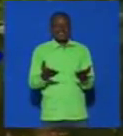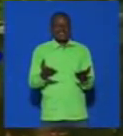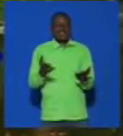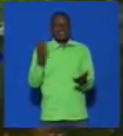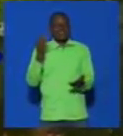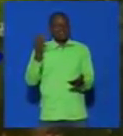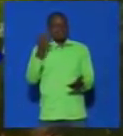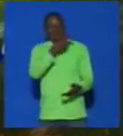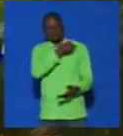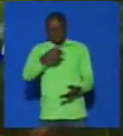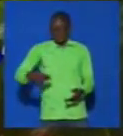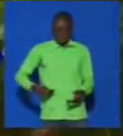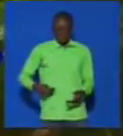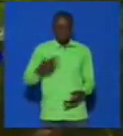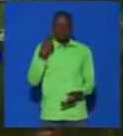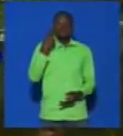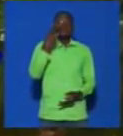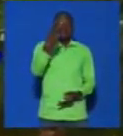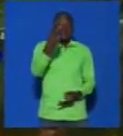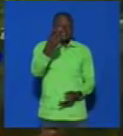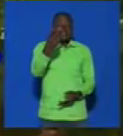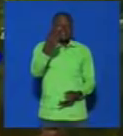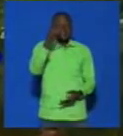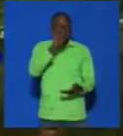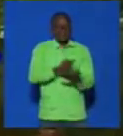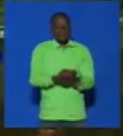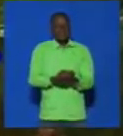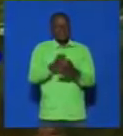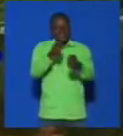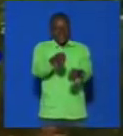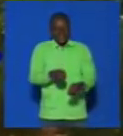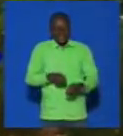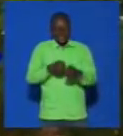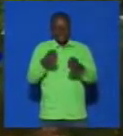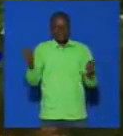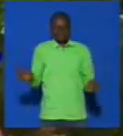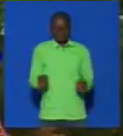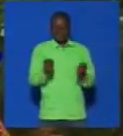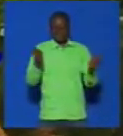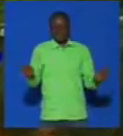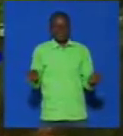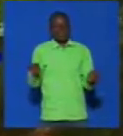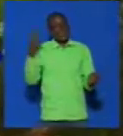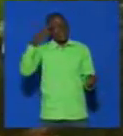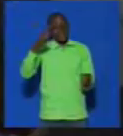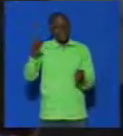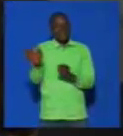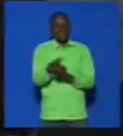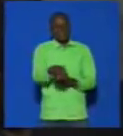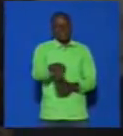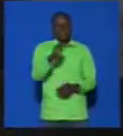naba pour voir de près ce que c'était de l'agriculture l'élevage et la pisciculture